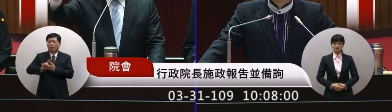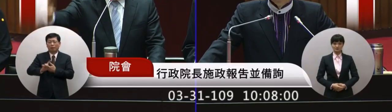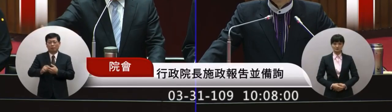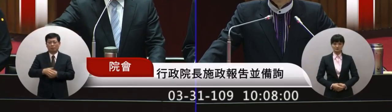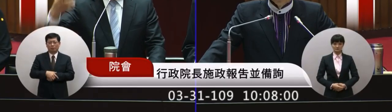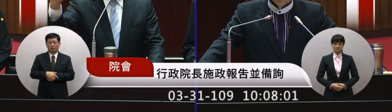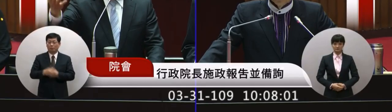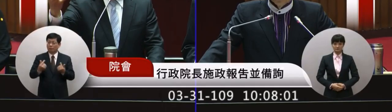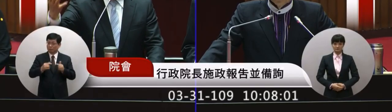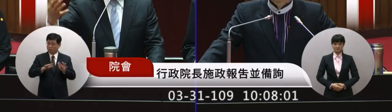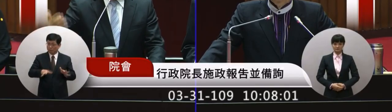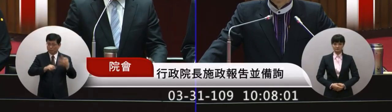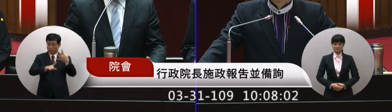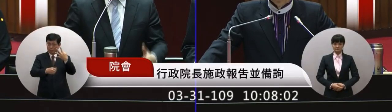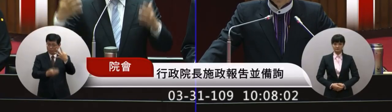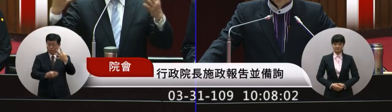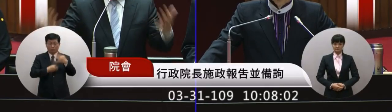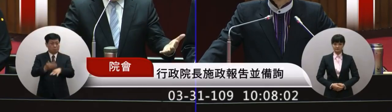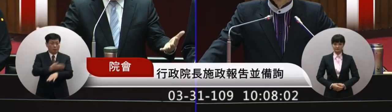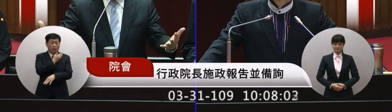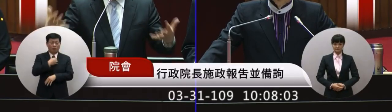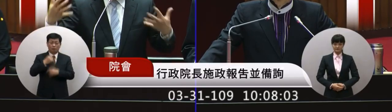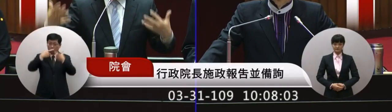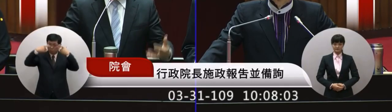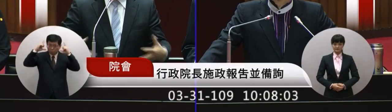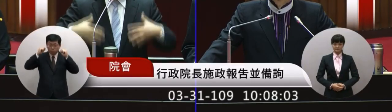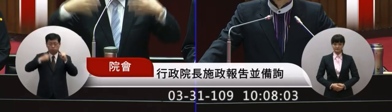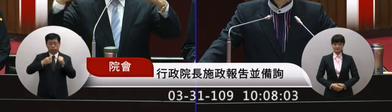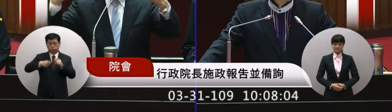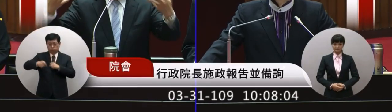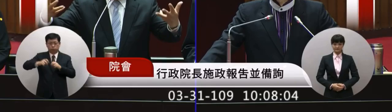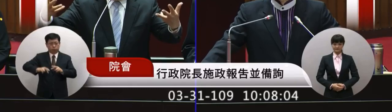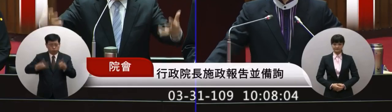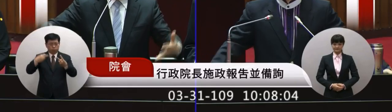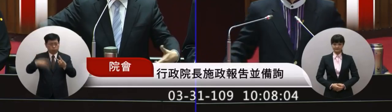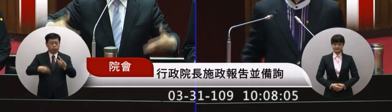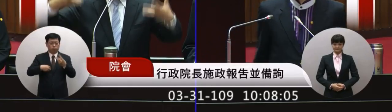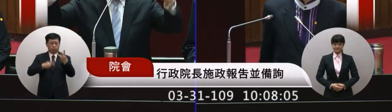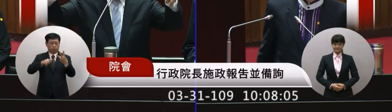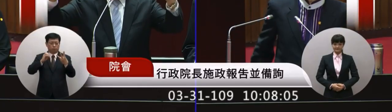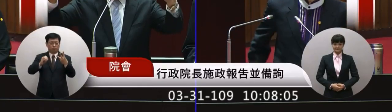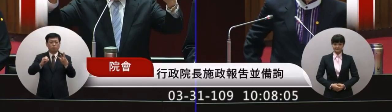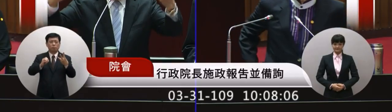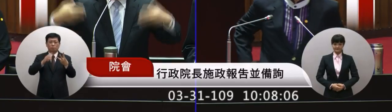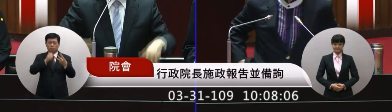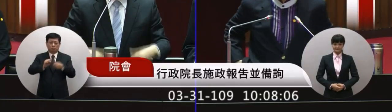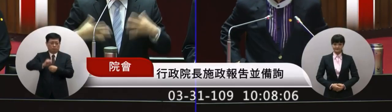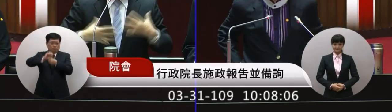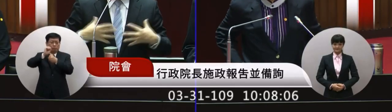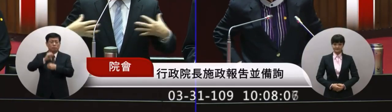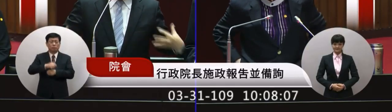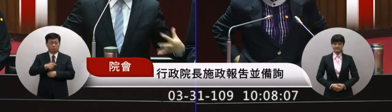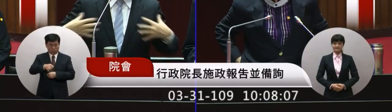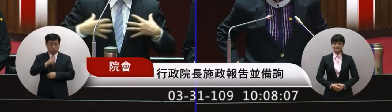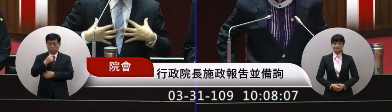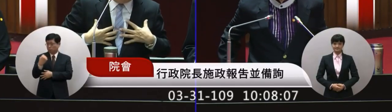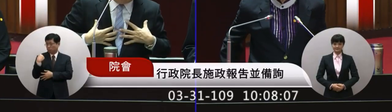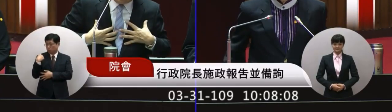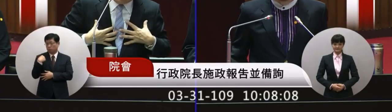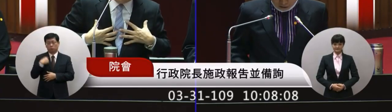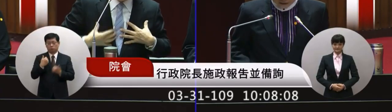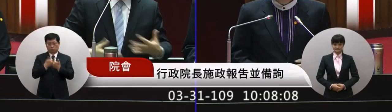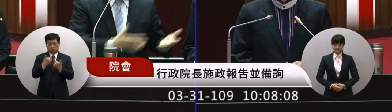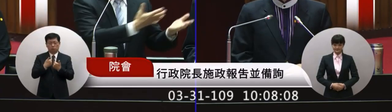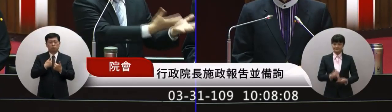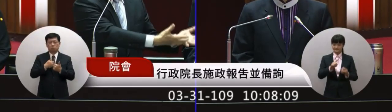讲，起码4月9号开始，口罩政策又3.0再提升的。这都是昨我主持